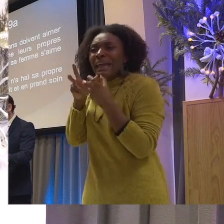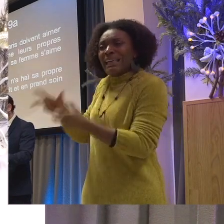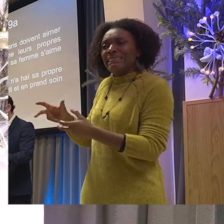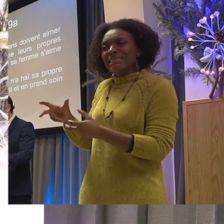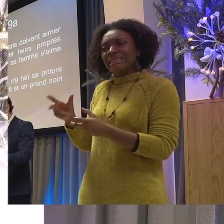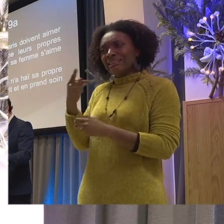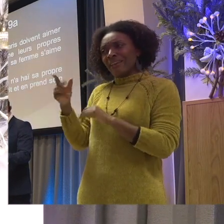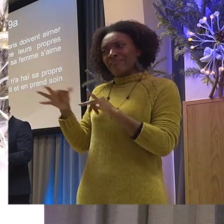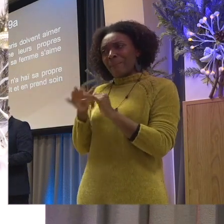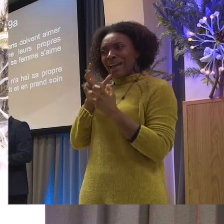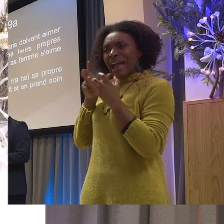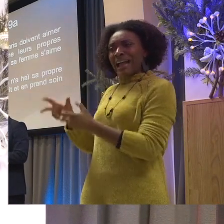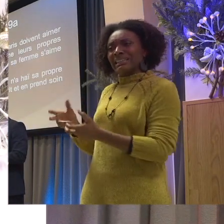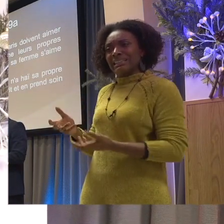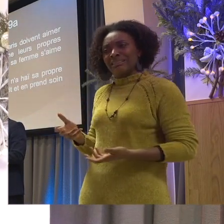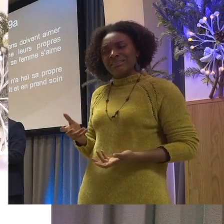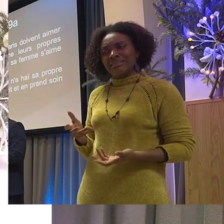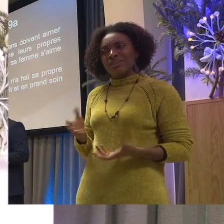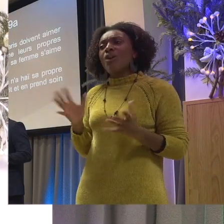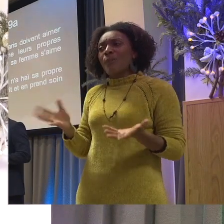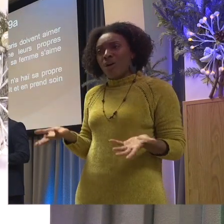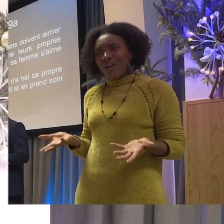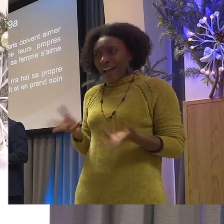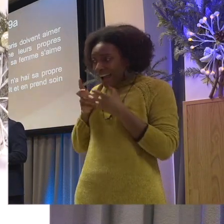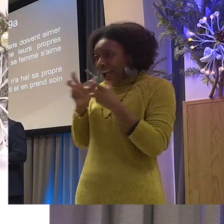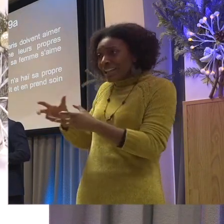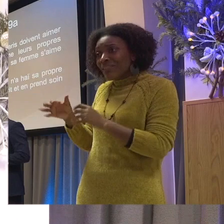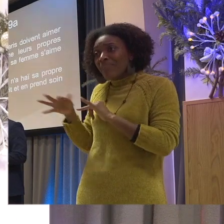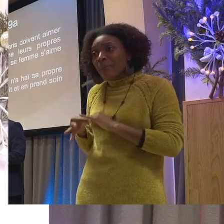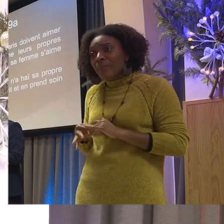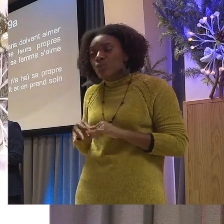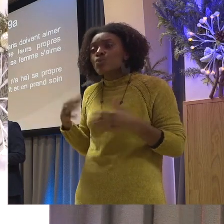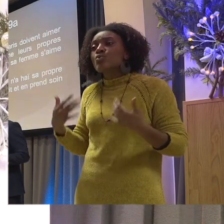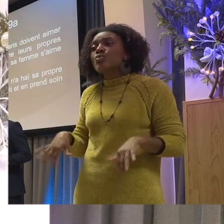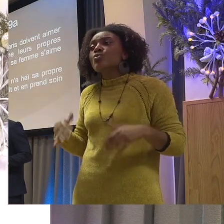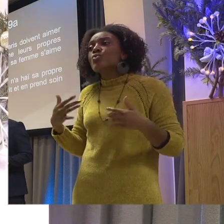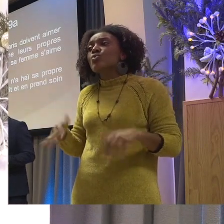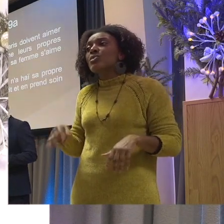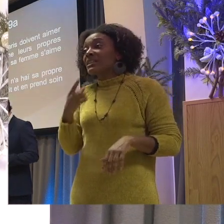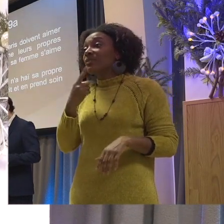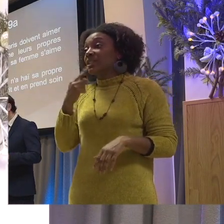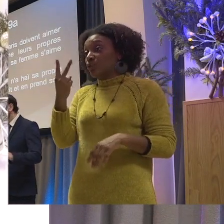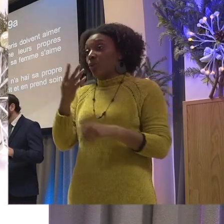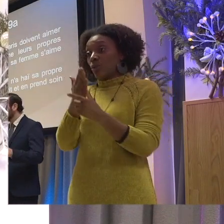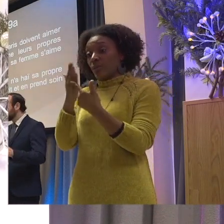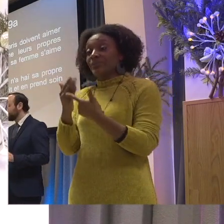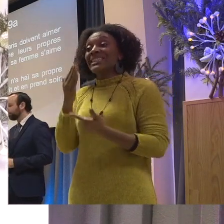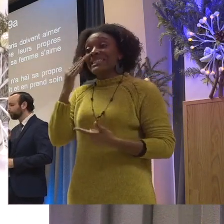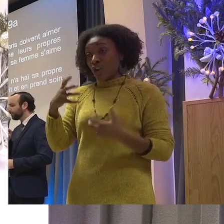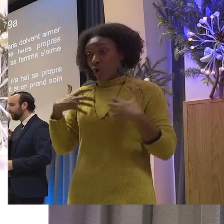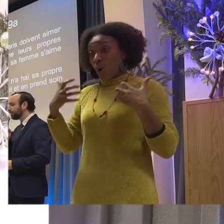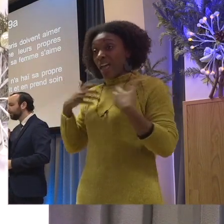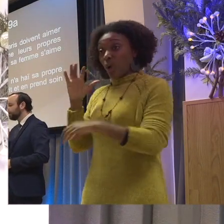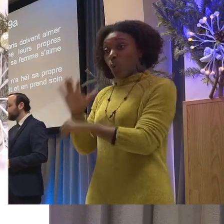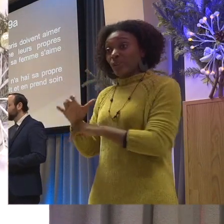possible. Parce que si tu as de la haine contre ton épouse, il se passe deux choses. Premièrement, si tu as de la haine ou de la colère contre